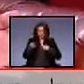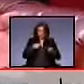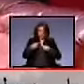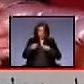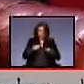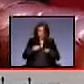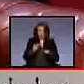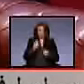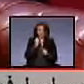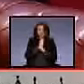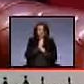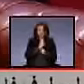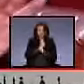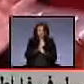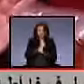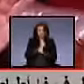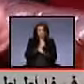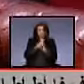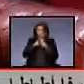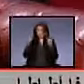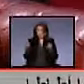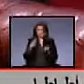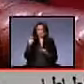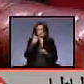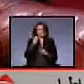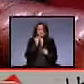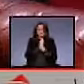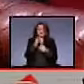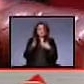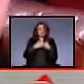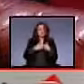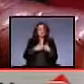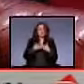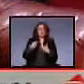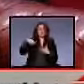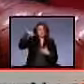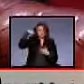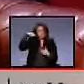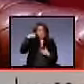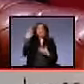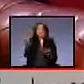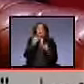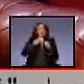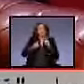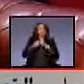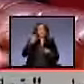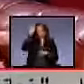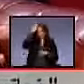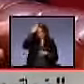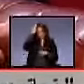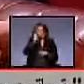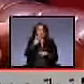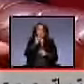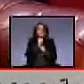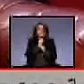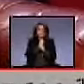بيشتغل في مكان آخر. أنا مش ضد العمل على الإطلاق، ومن الغفير لرئيس الجمهورية جزمتهم على رأسي، لكن فكرة